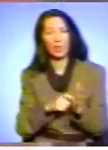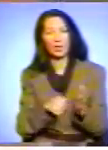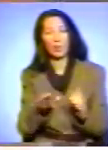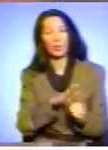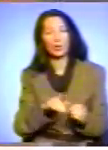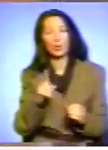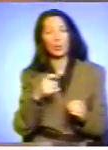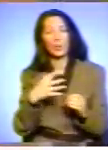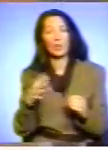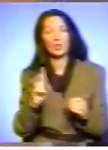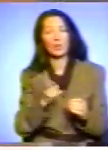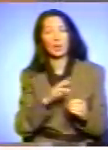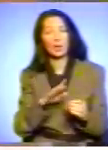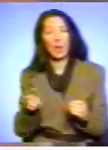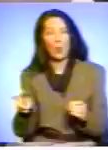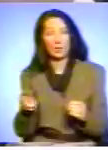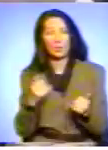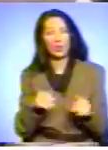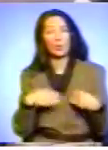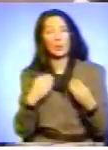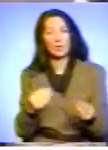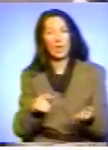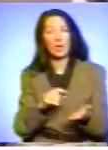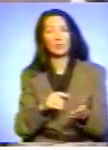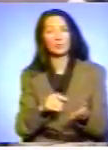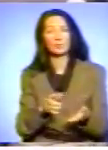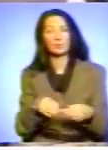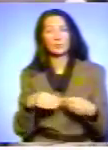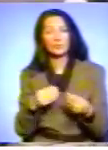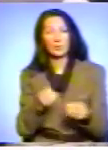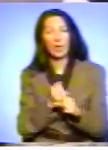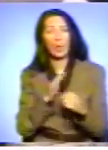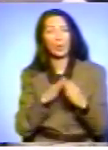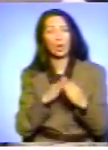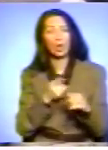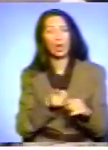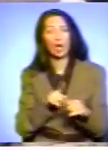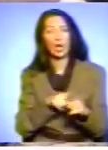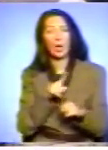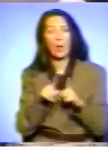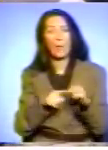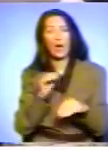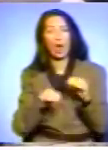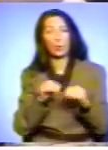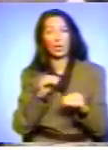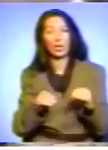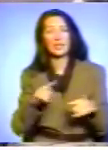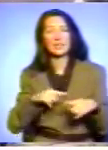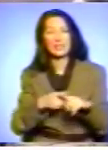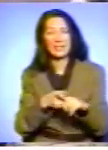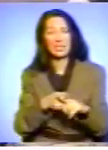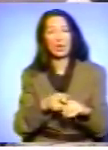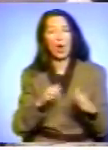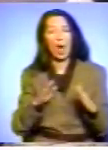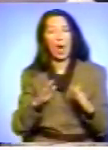квадратних метрів. Сьогодні ми здали в експлуатацію будинок, який переобладнали із технічного